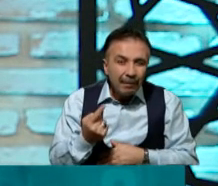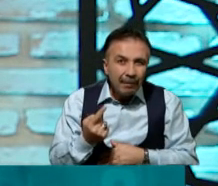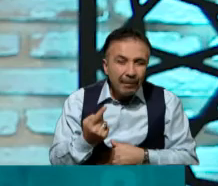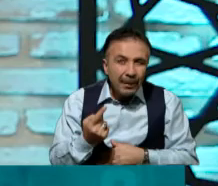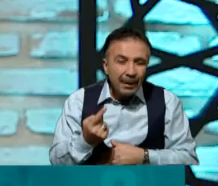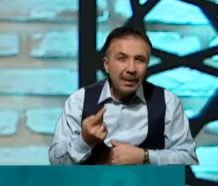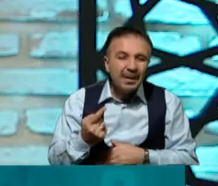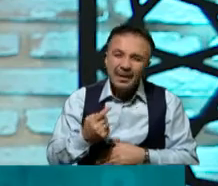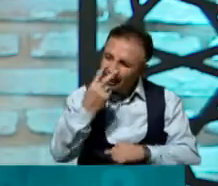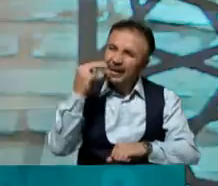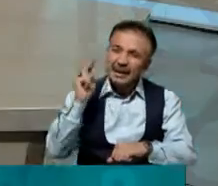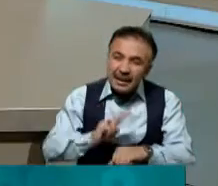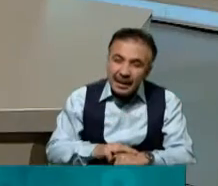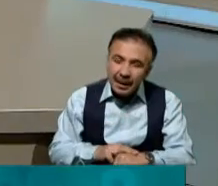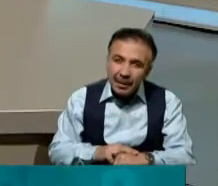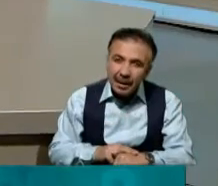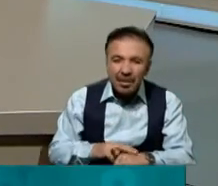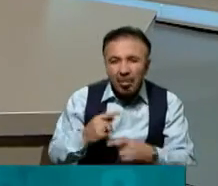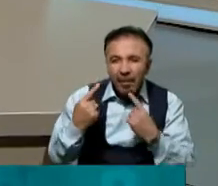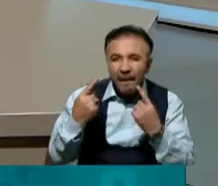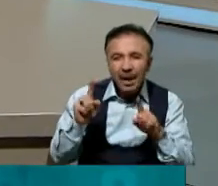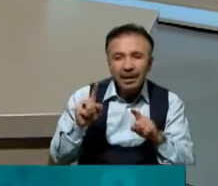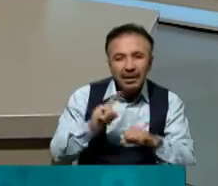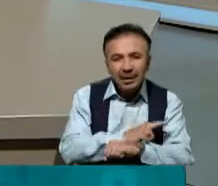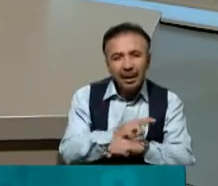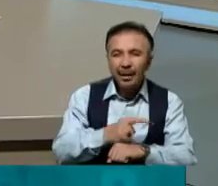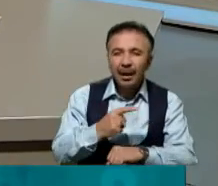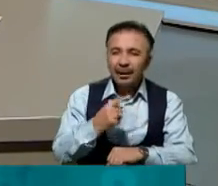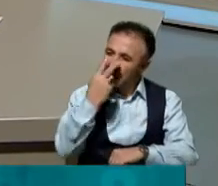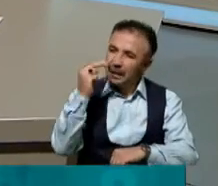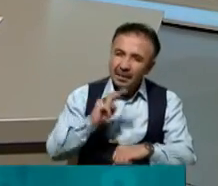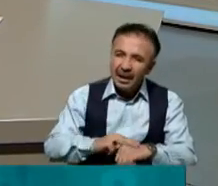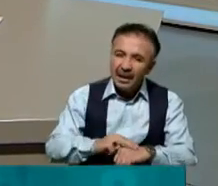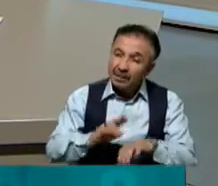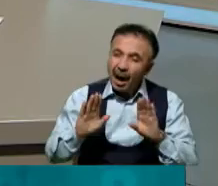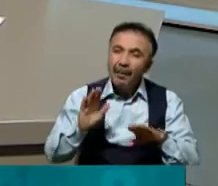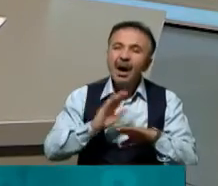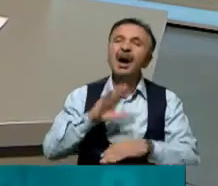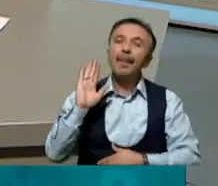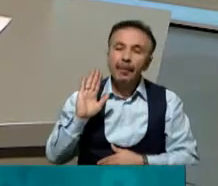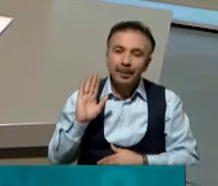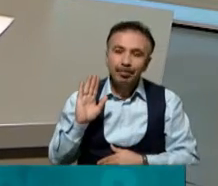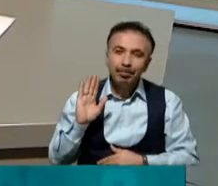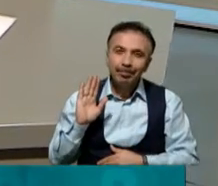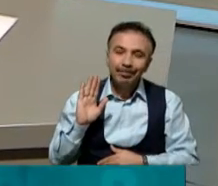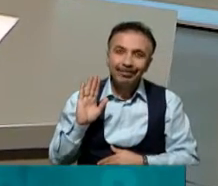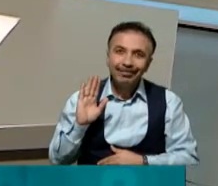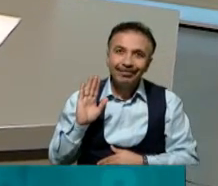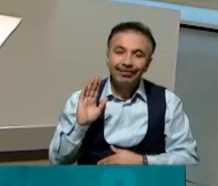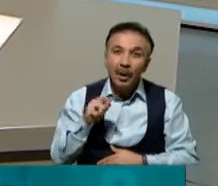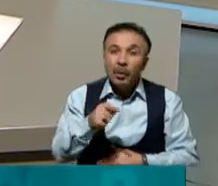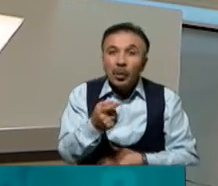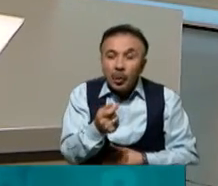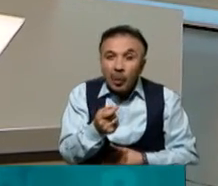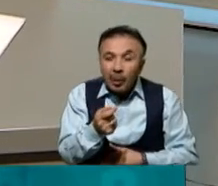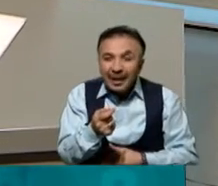ettim. Hı hı. Farklı zamanlarda. Fakat o şeyi yapmadım. Evet. Bunun parasını ayrı